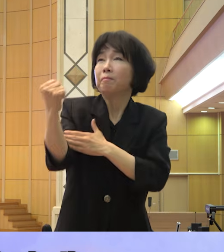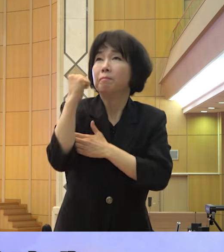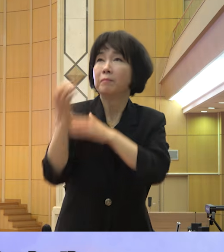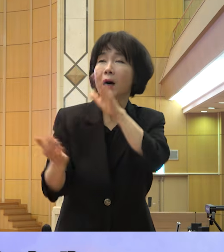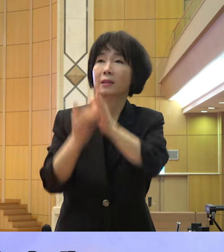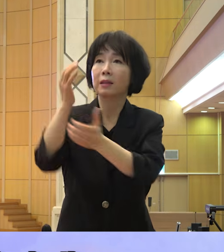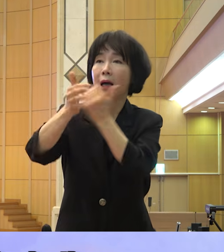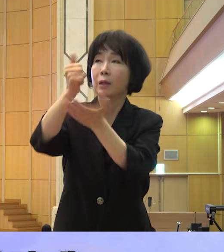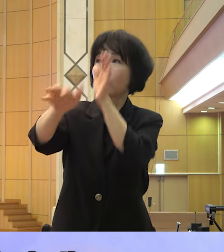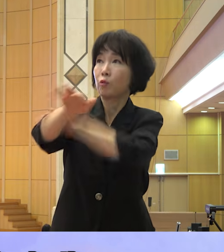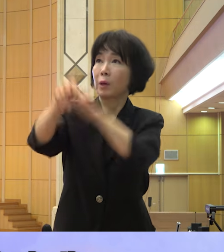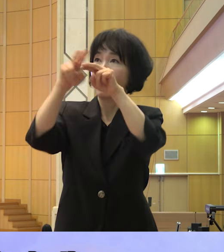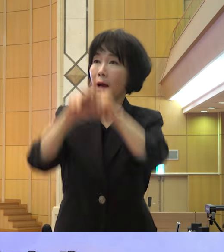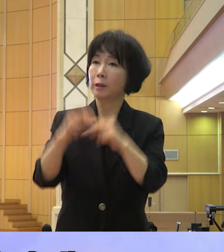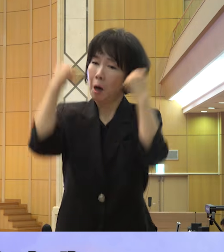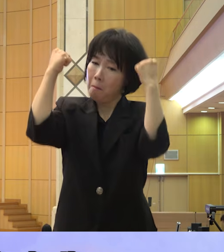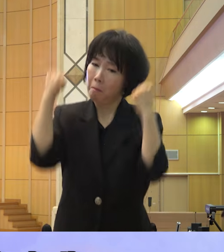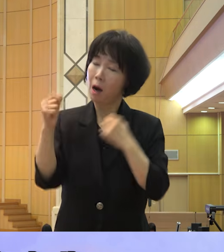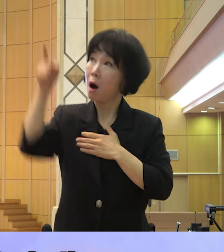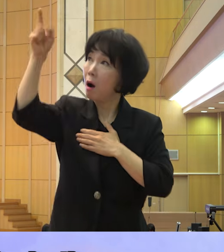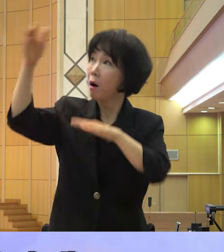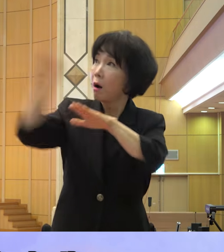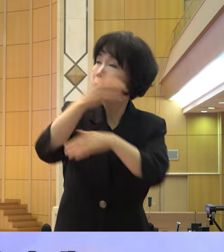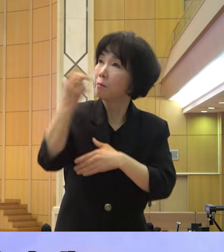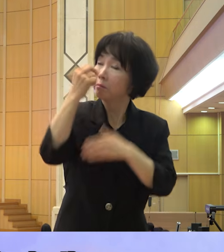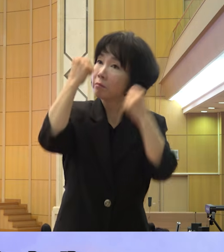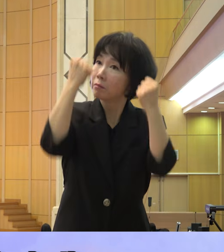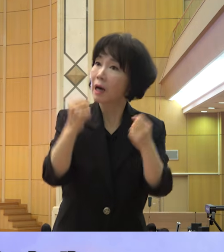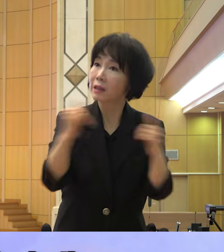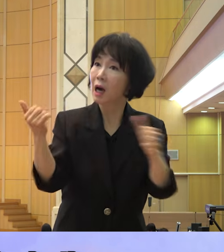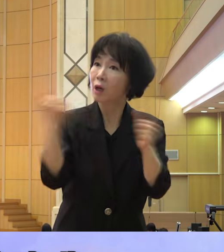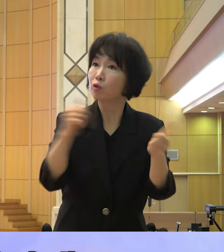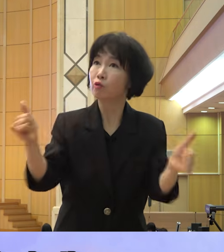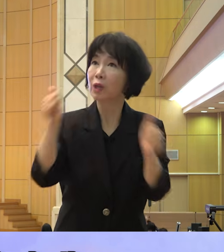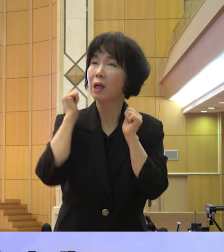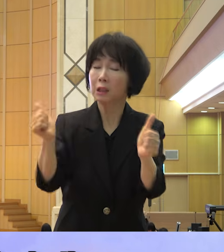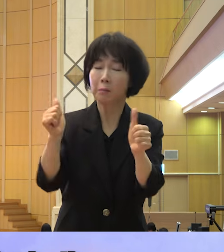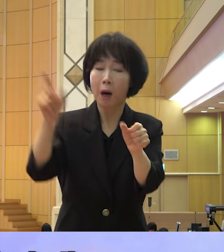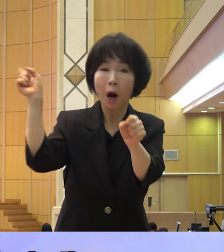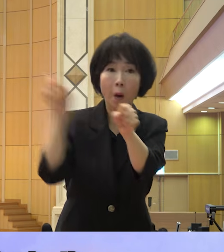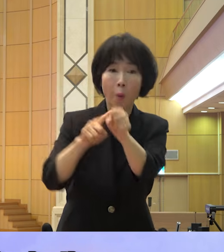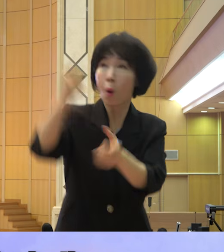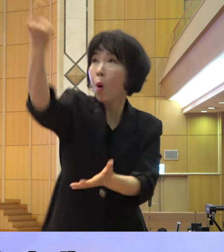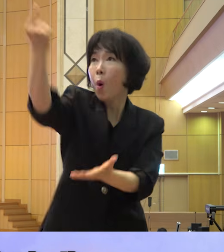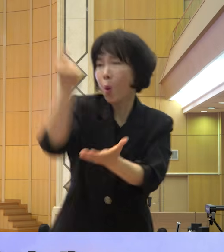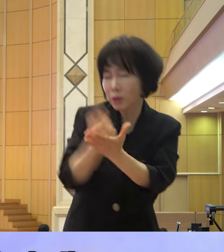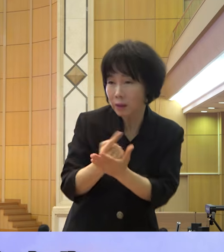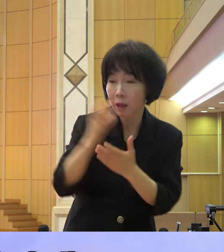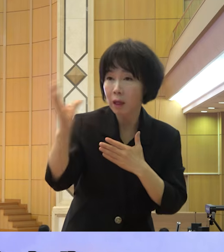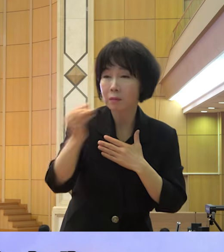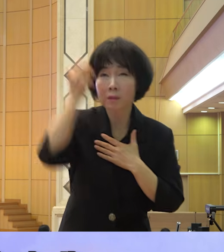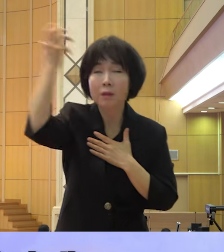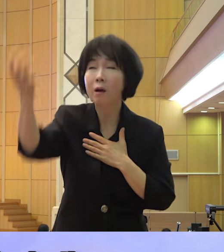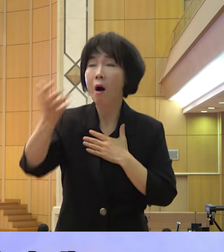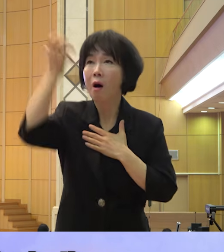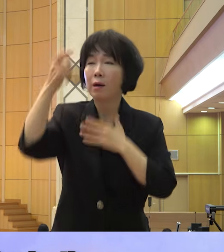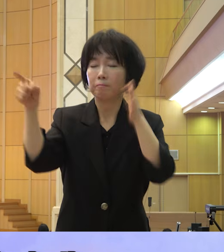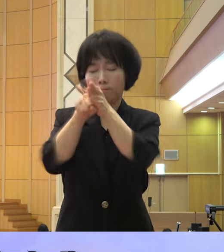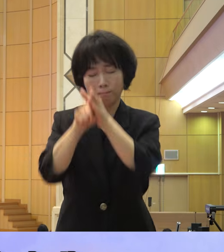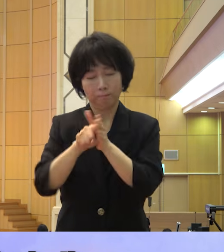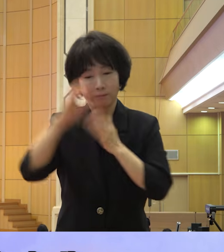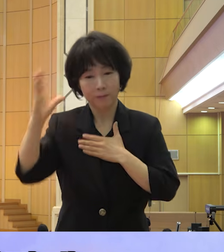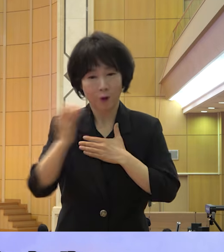오르사 전능하신 하나님 우편에 앉아 계시다가 저리로서 산자와 죽은 자를 심판하러 오시리라.